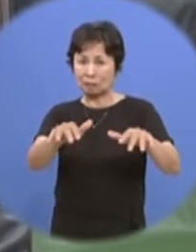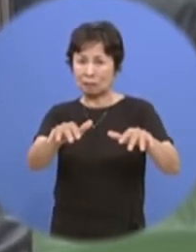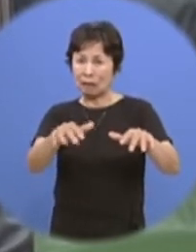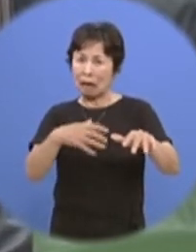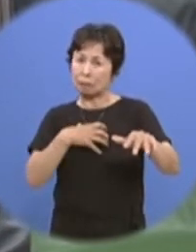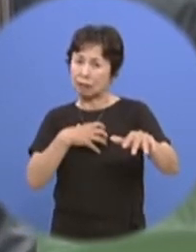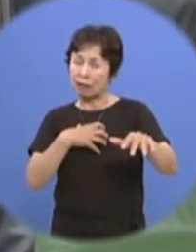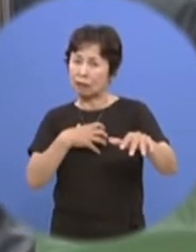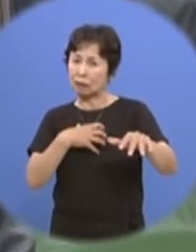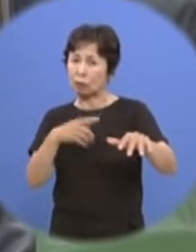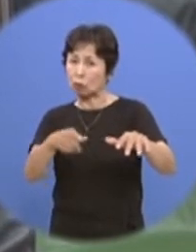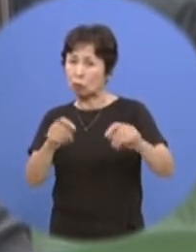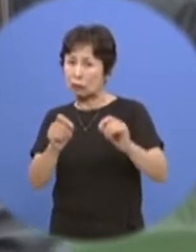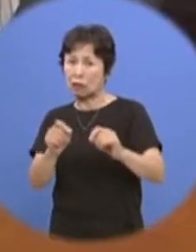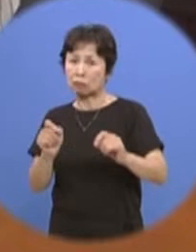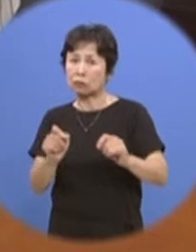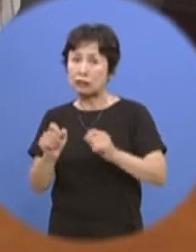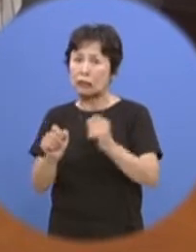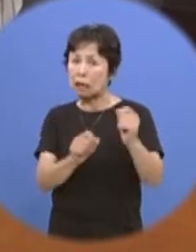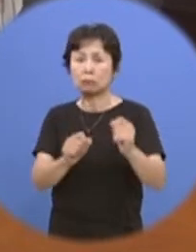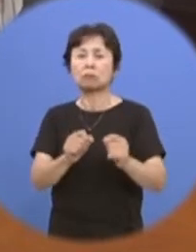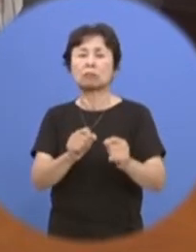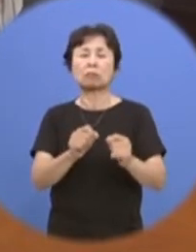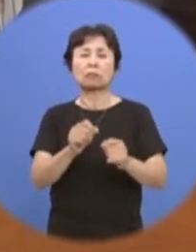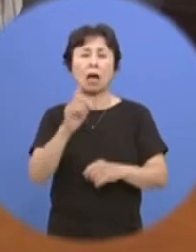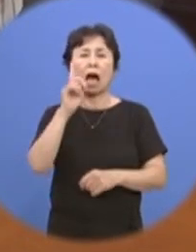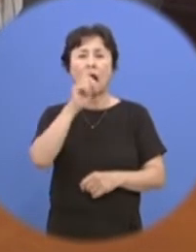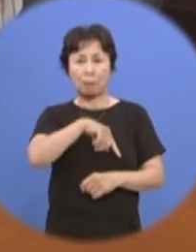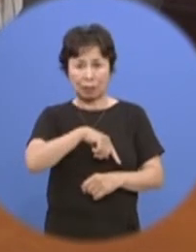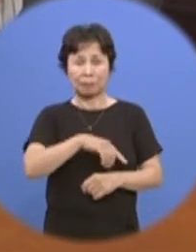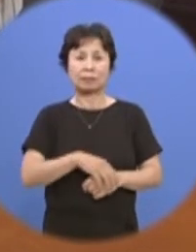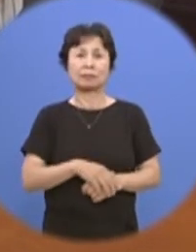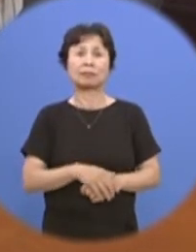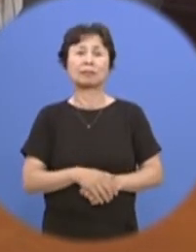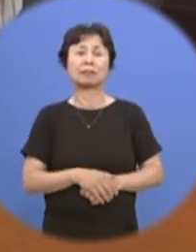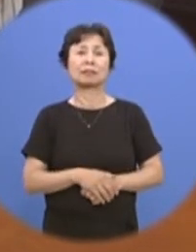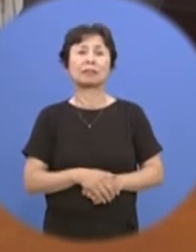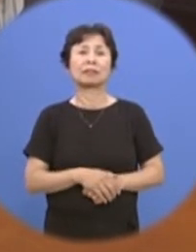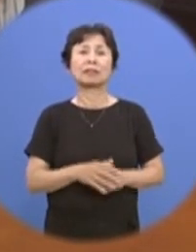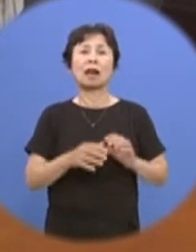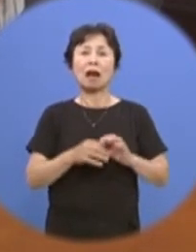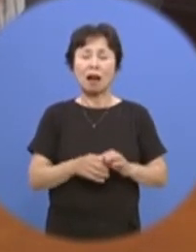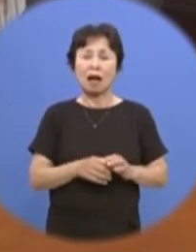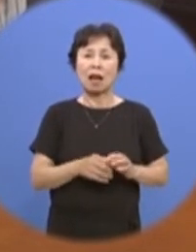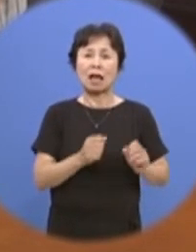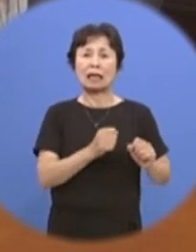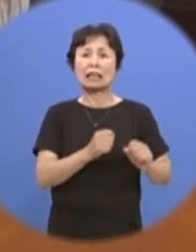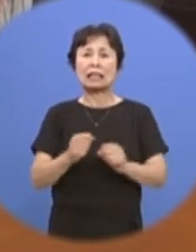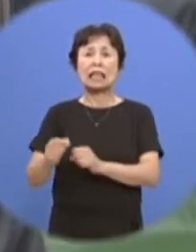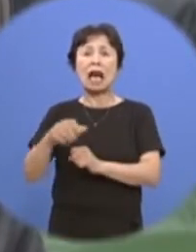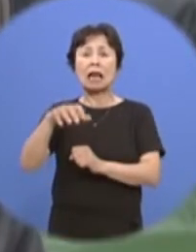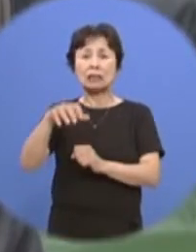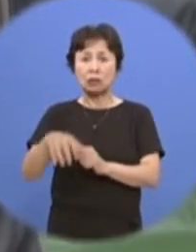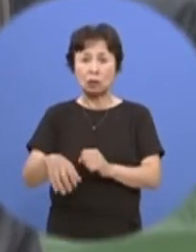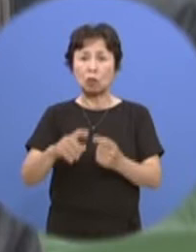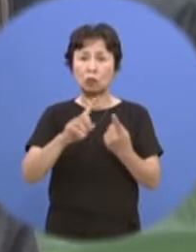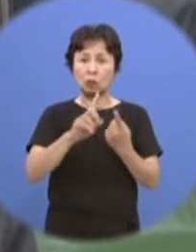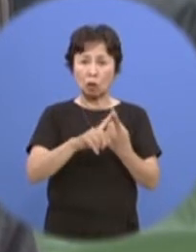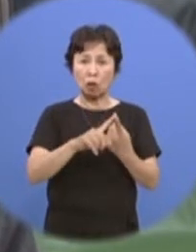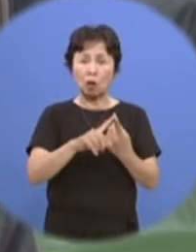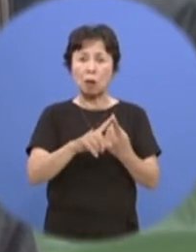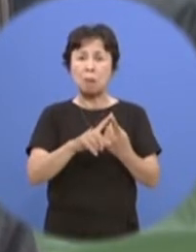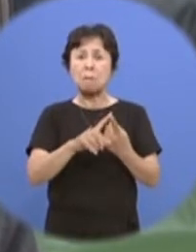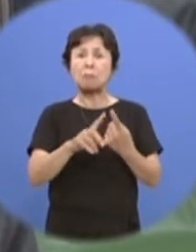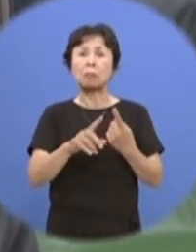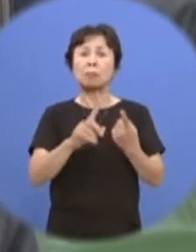ちょっとまずいですよ ね、 そうですね。 だからずっと長く置いといてもらえる避難所というだけじゃなくて、はい、とりあえず逃げ